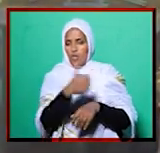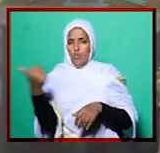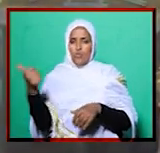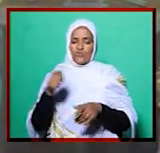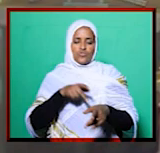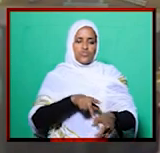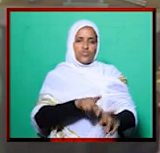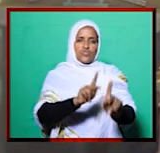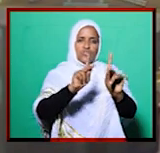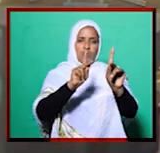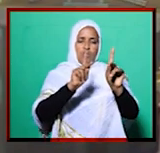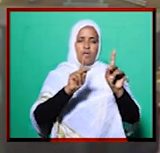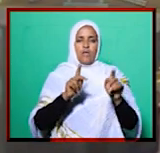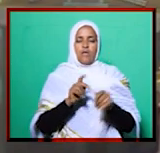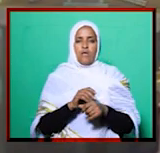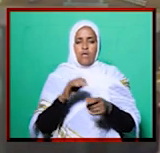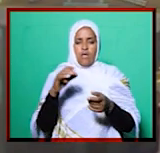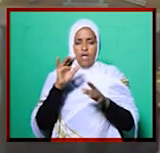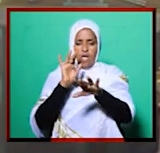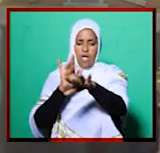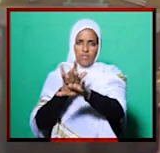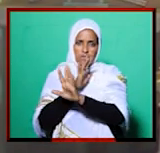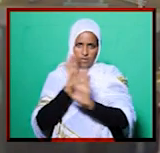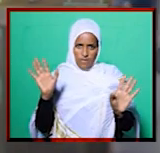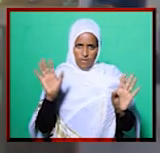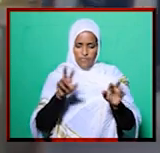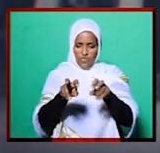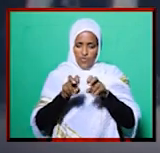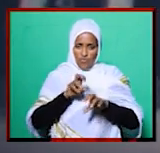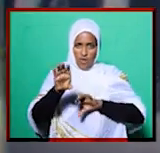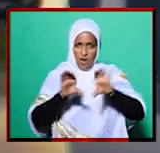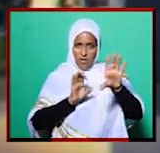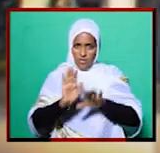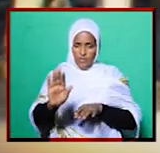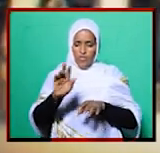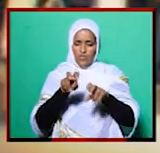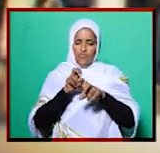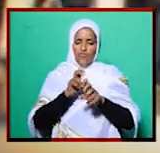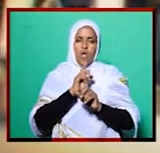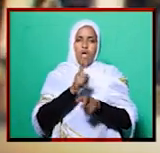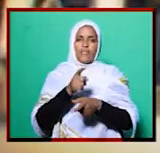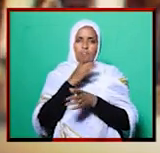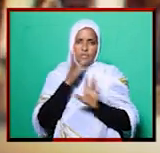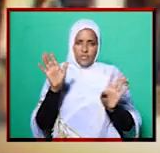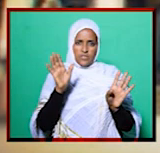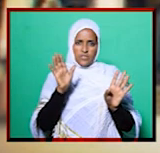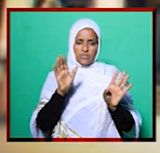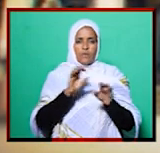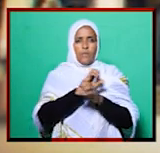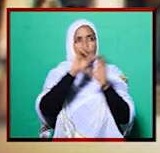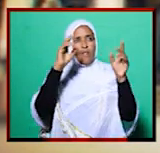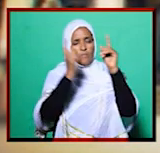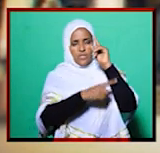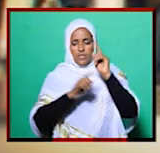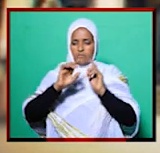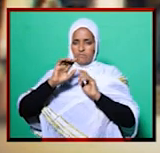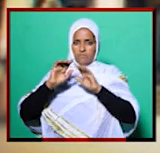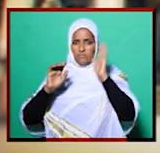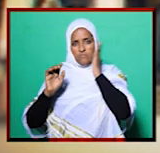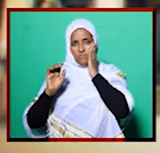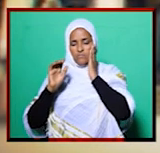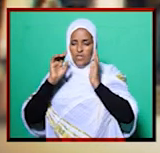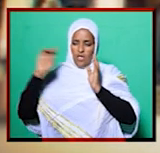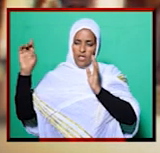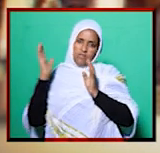እርሻ ሰብል አትነካም። ክፉ ላደረገብህ ክፉ አትመልስ፣ ግራህን ለመታህ ቀኝህን ድገምለት